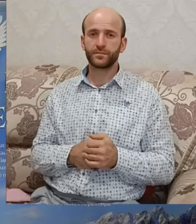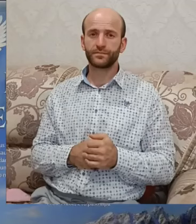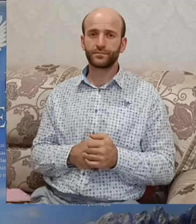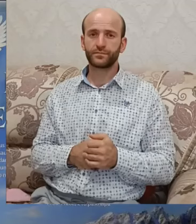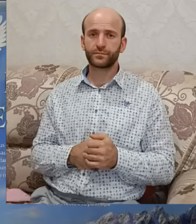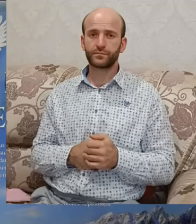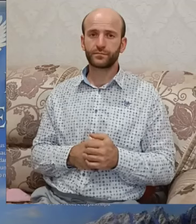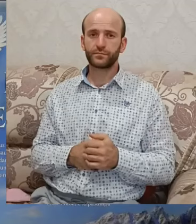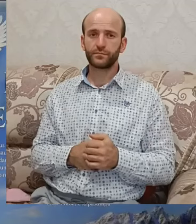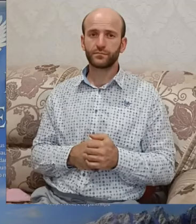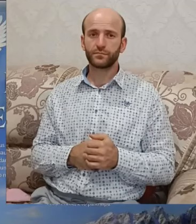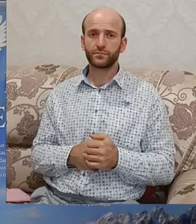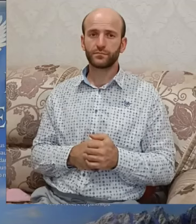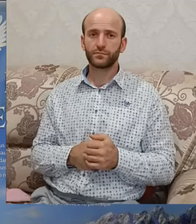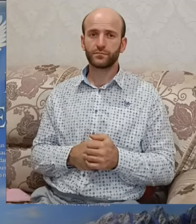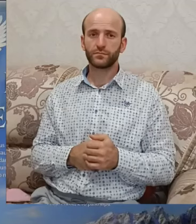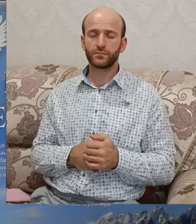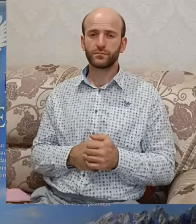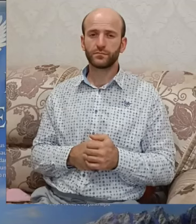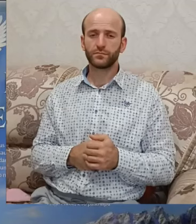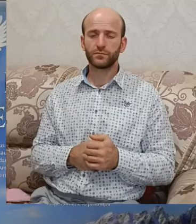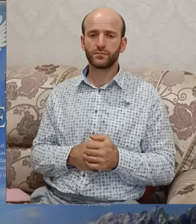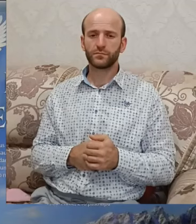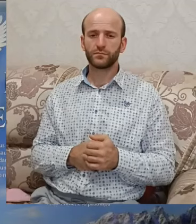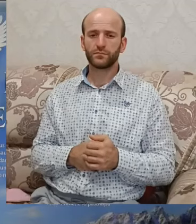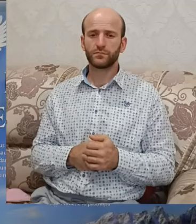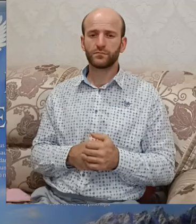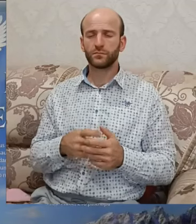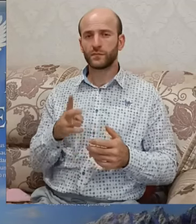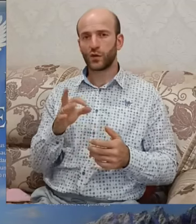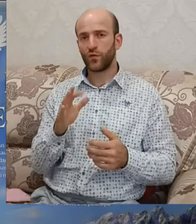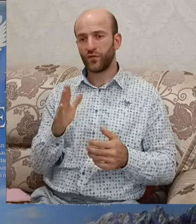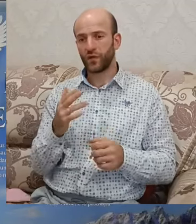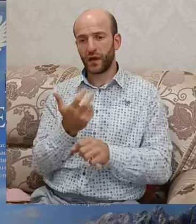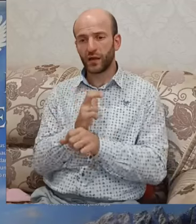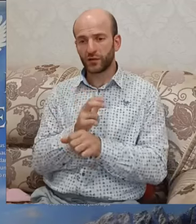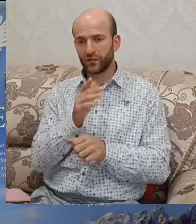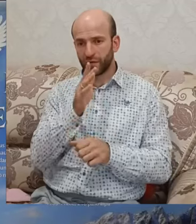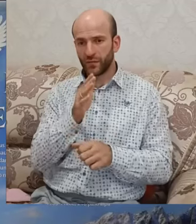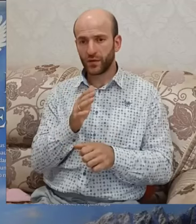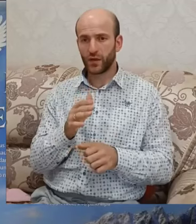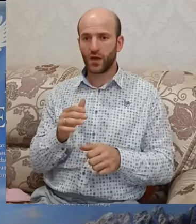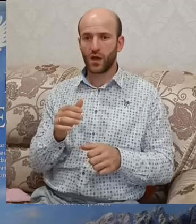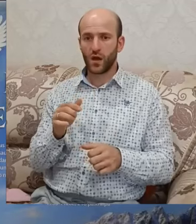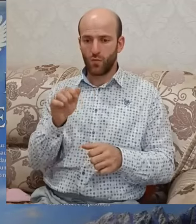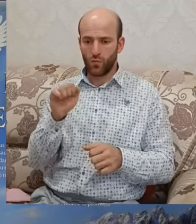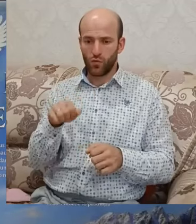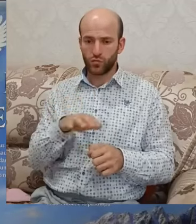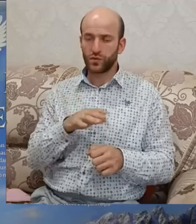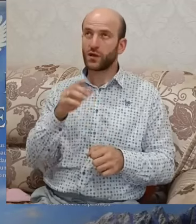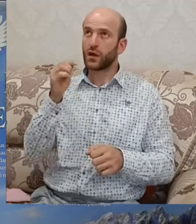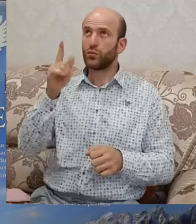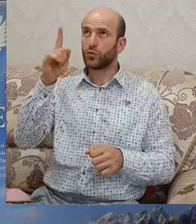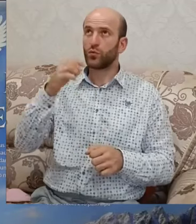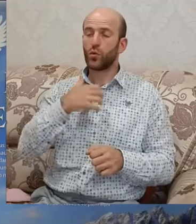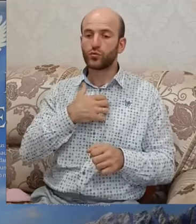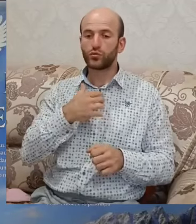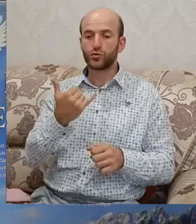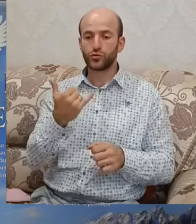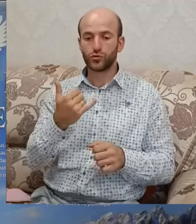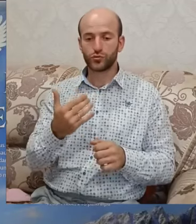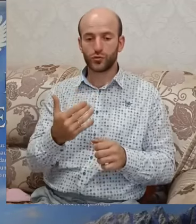kažką iš susidariusios denominacijos? Не в это ли время Господь хочет своим последним призывом вызвать из создавшейся